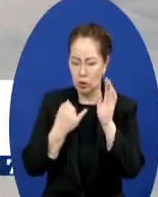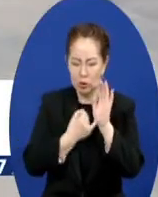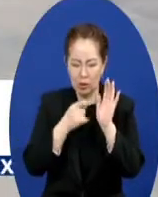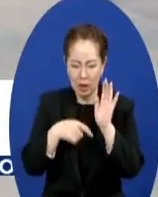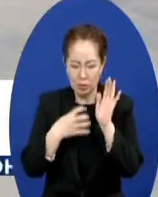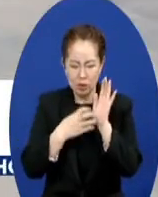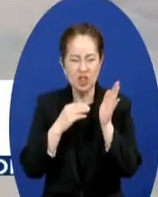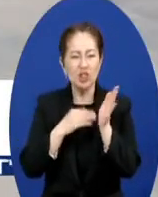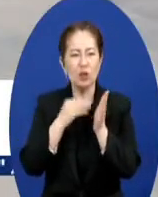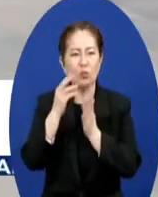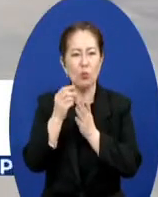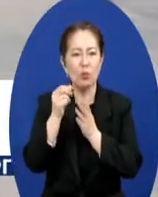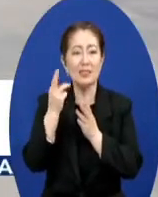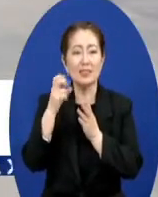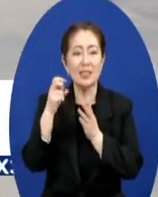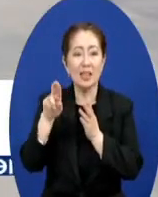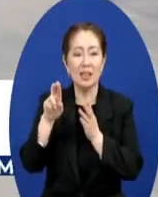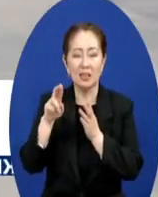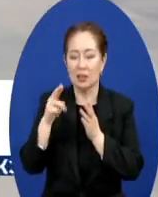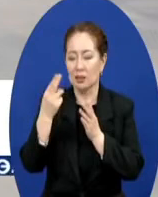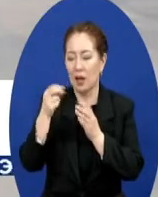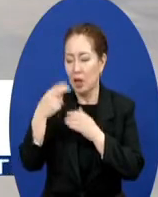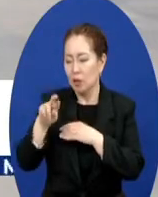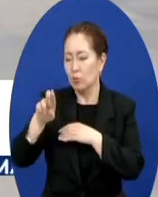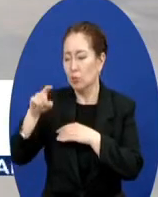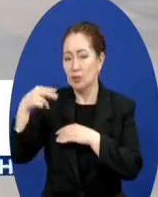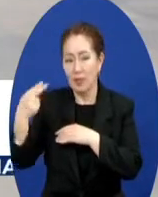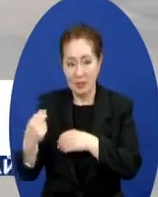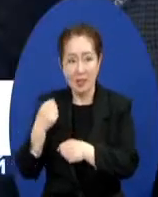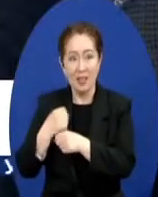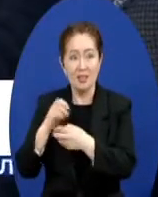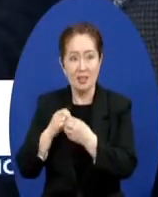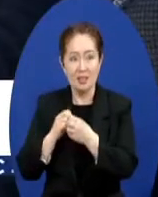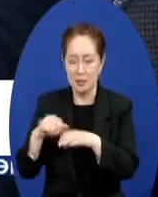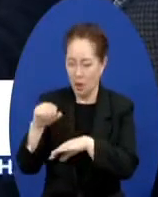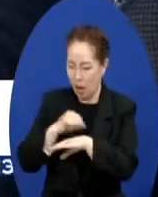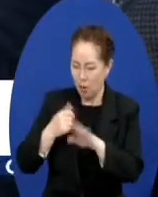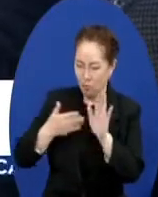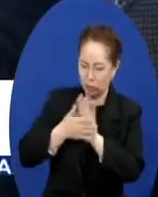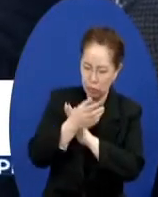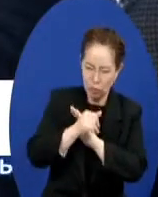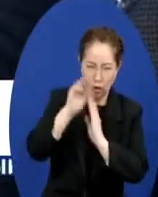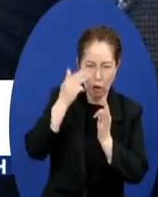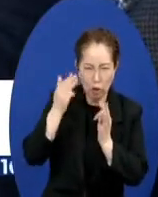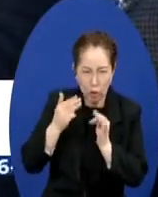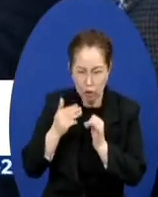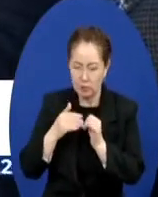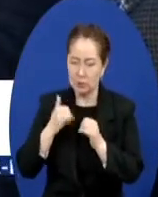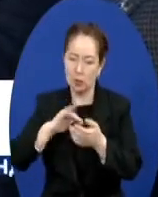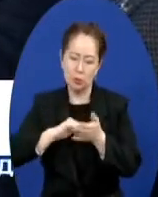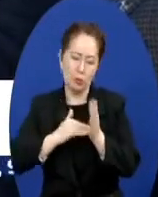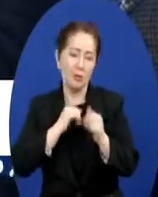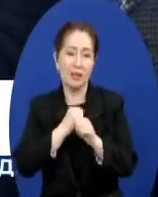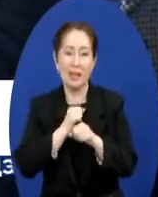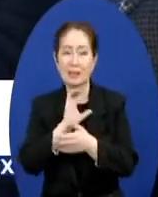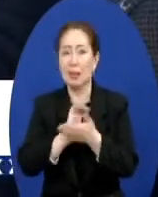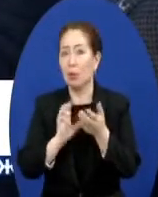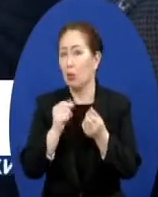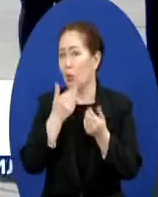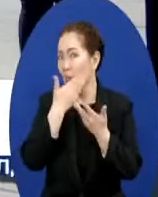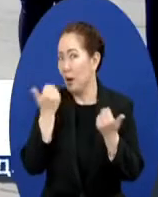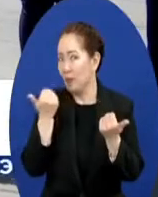6.9 тэрбум төгрөгийн дэд бүтцийн ажил хийхээр төлөвлөжээ. Аймагт төсөвтөө тодтгол хийснээр зарим төлөвлөсөн ажил санхүүжилт болох